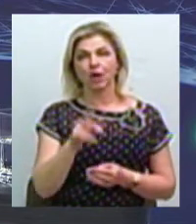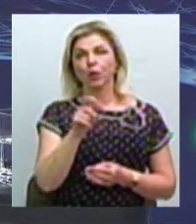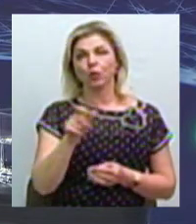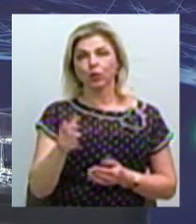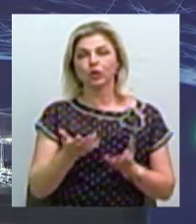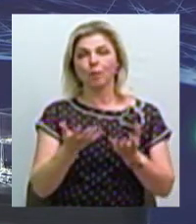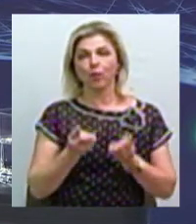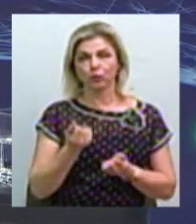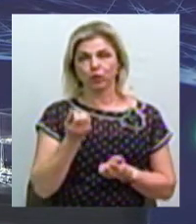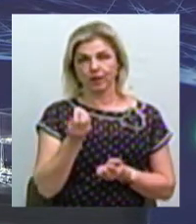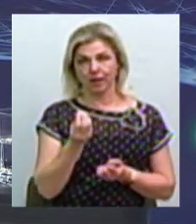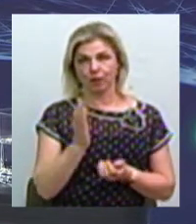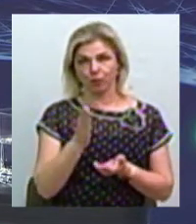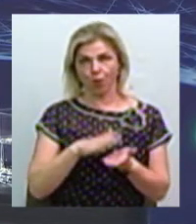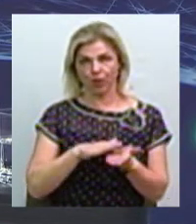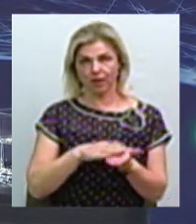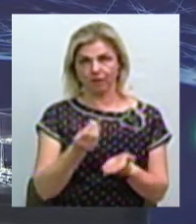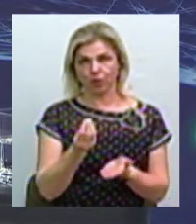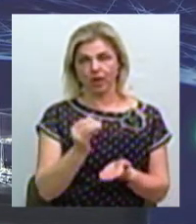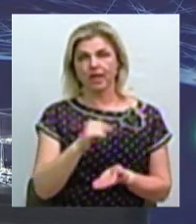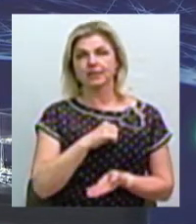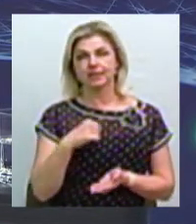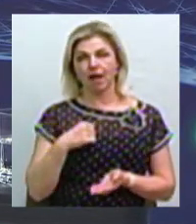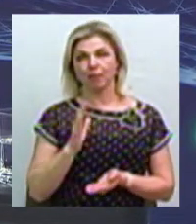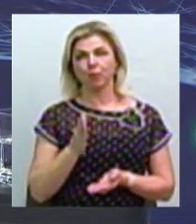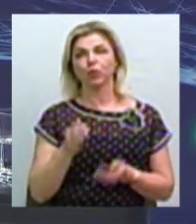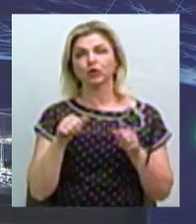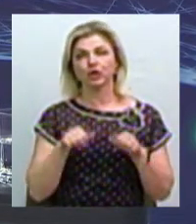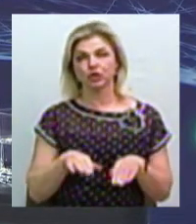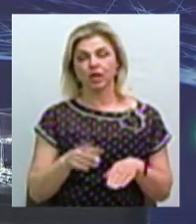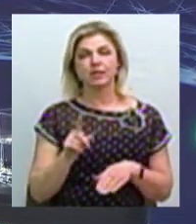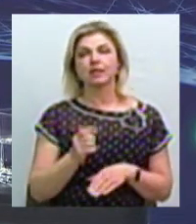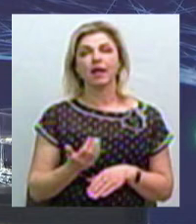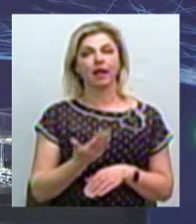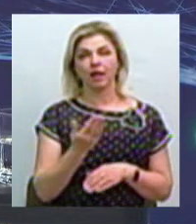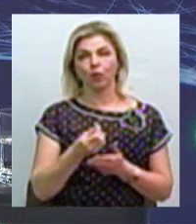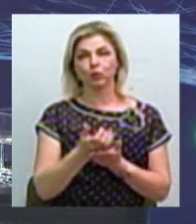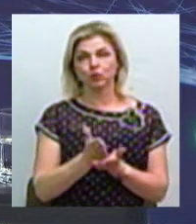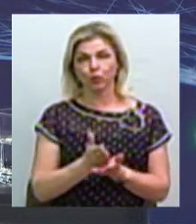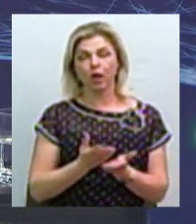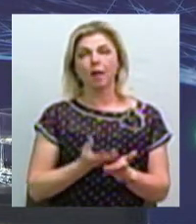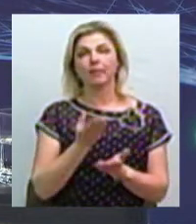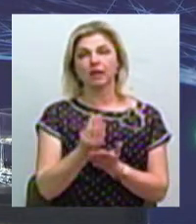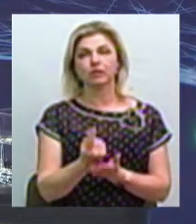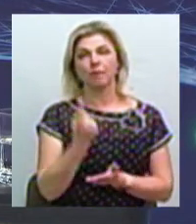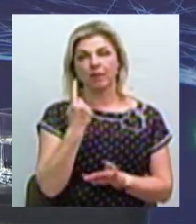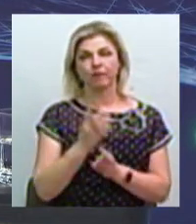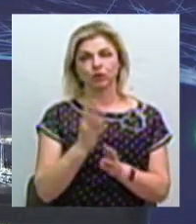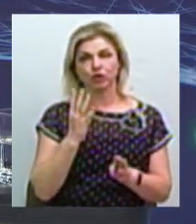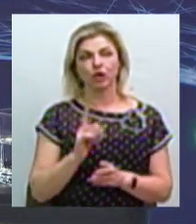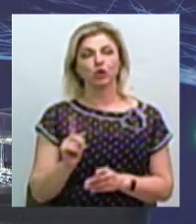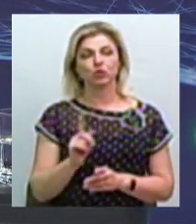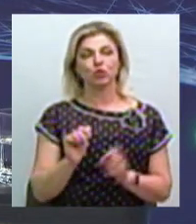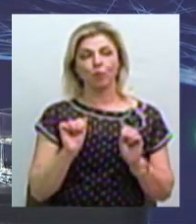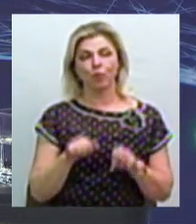отримувати готівкою і самі будуть вирішувати, за які послуги сплачувати в першу чергу, які послуги